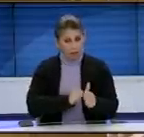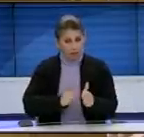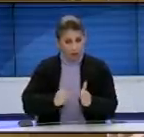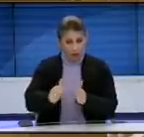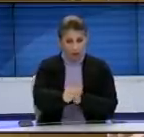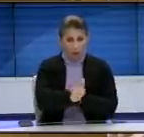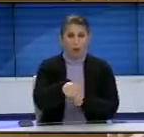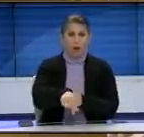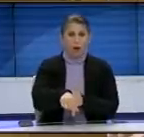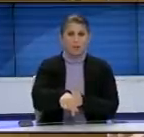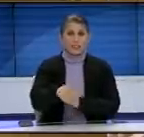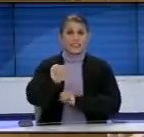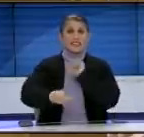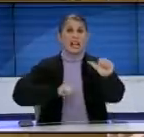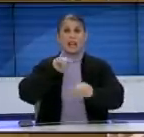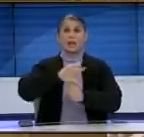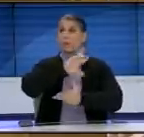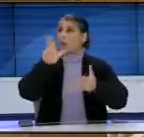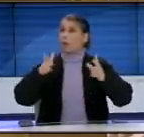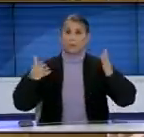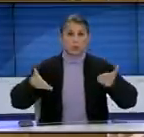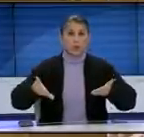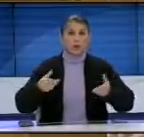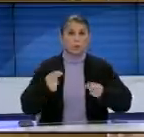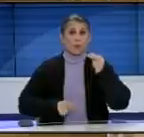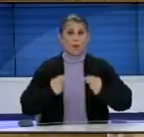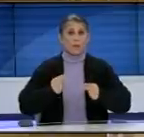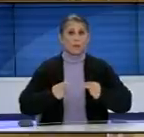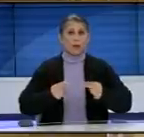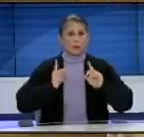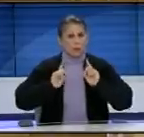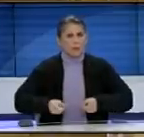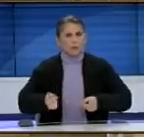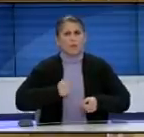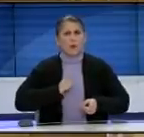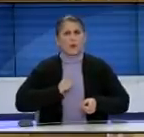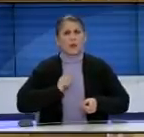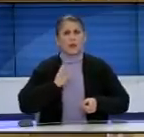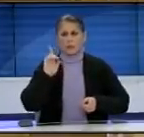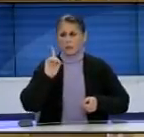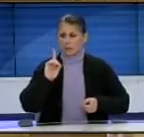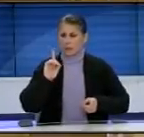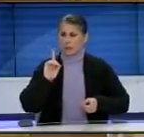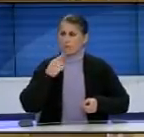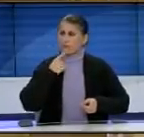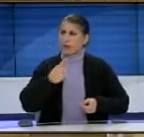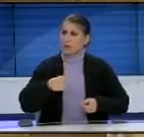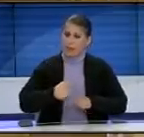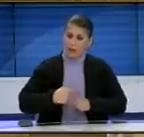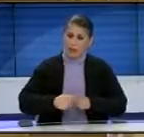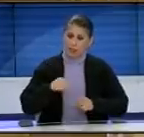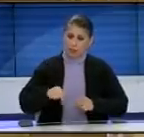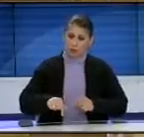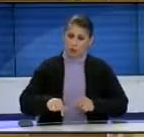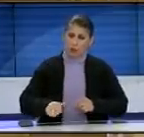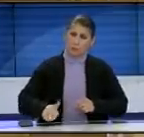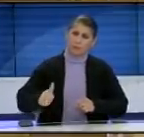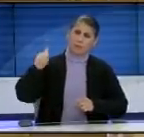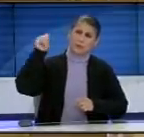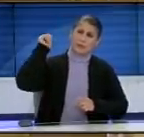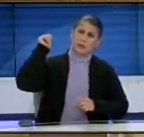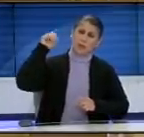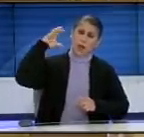αυτή την ιστορική μετατόπιση. Να αποφασίσει ότι μιας και γυρνάμε στην εποχή του